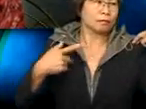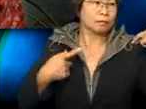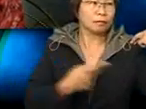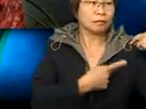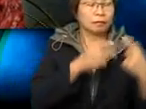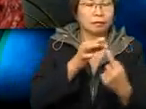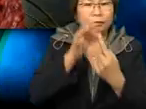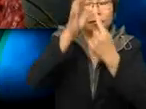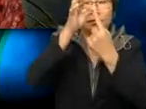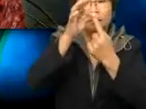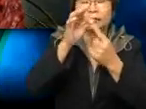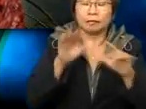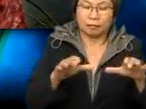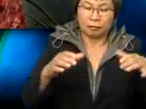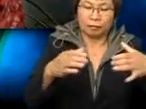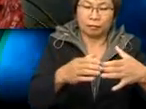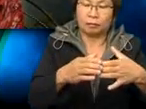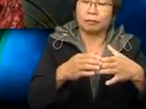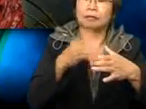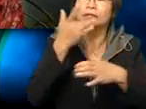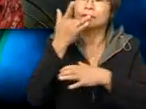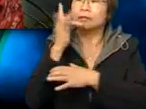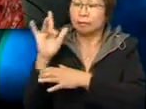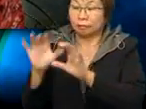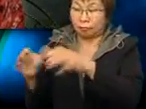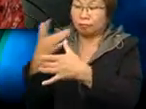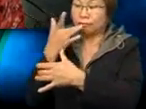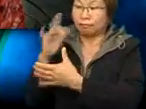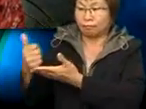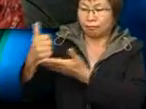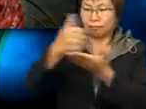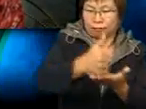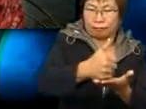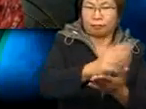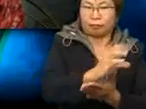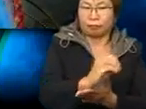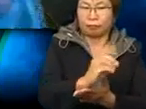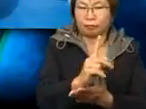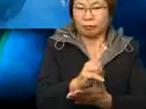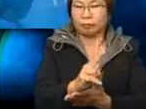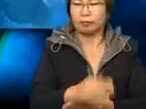terutama golongan yang bernasib baik, untuk membantu mereka.